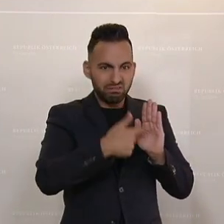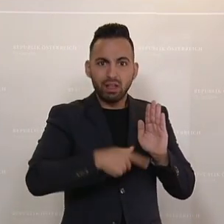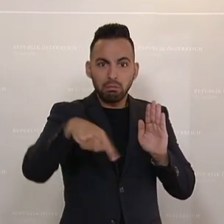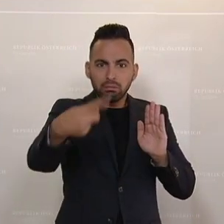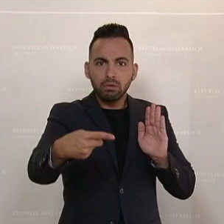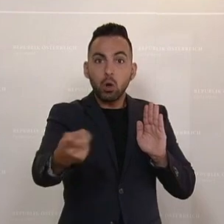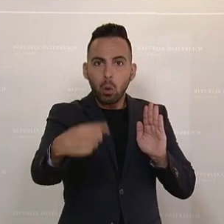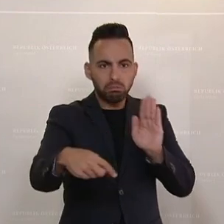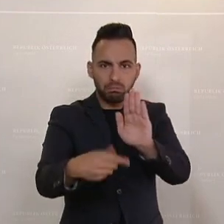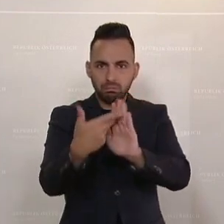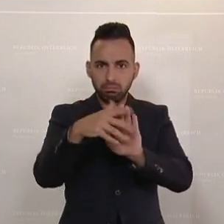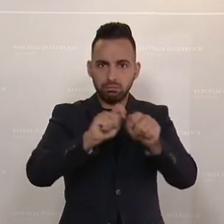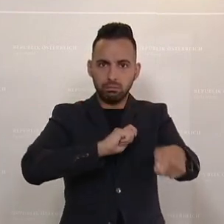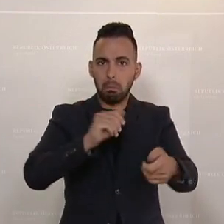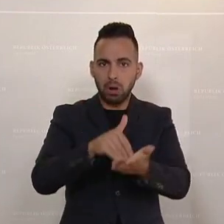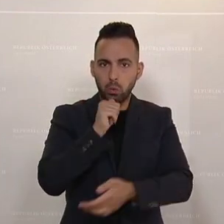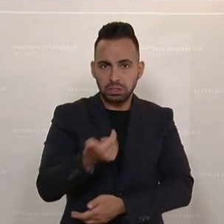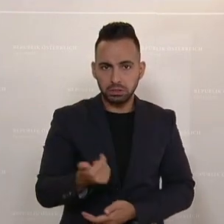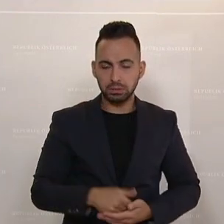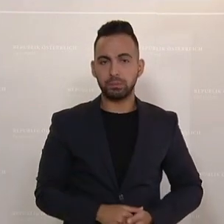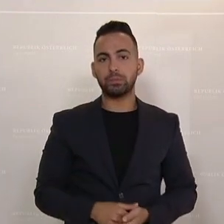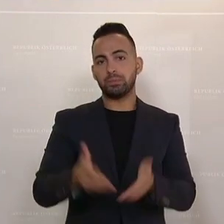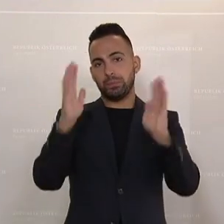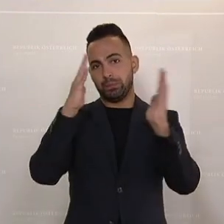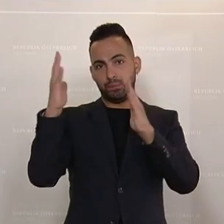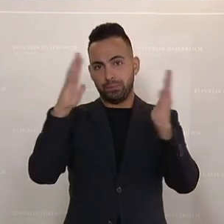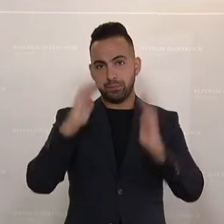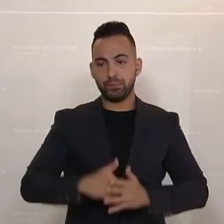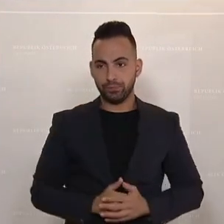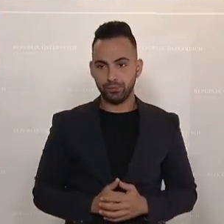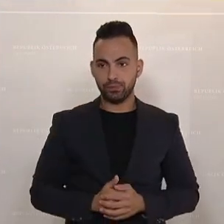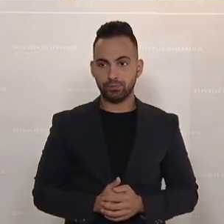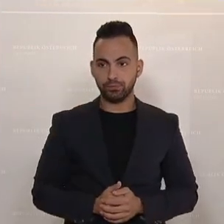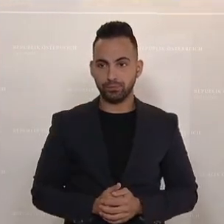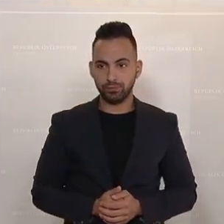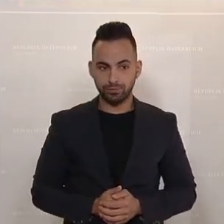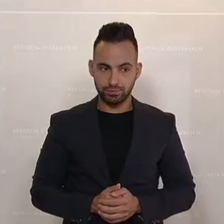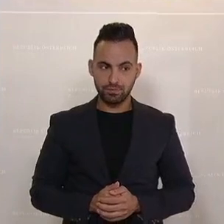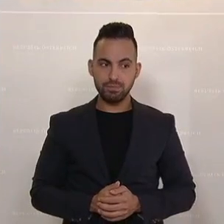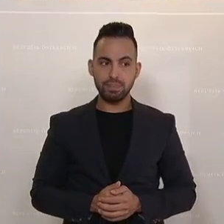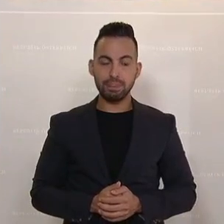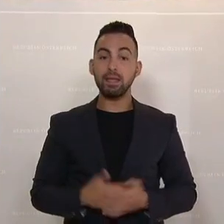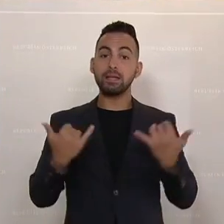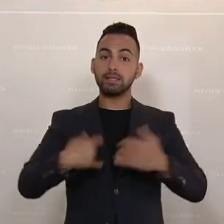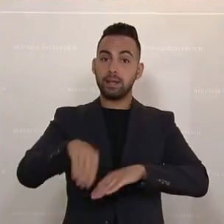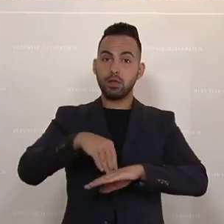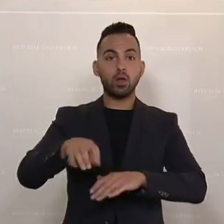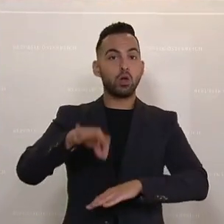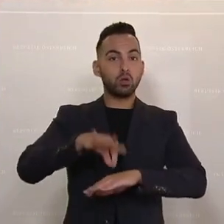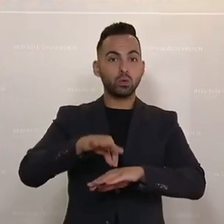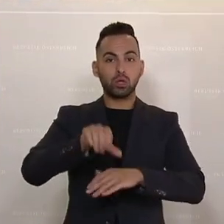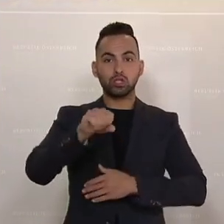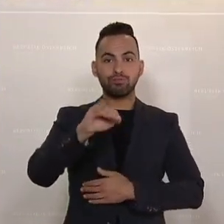dafür auf keinen Fall. Die jetzt angekündigten Maßnahmen sind unbrauchbar, um der Corona-Pandemie